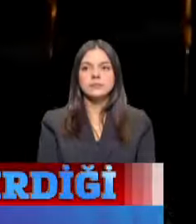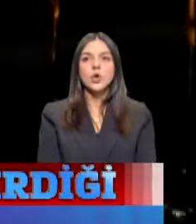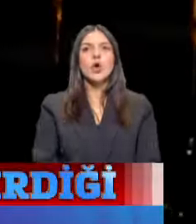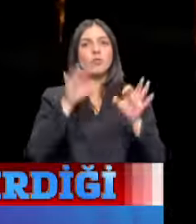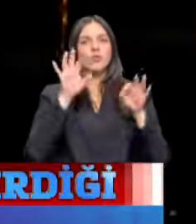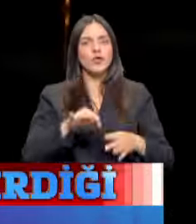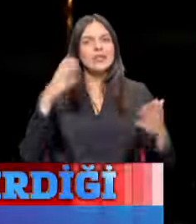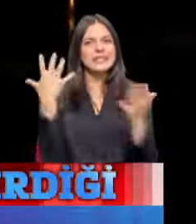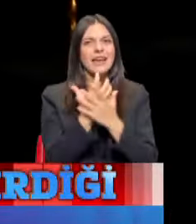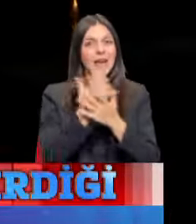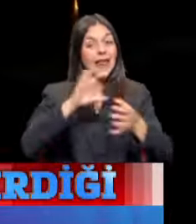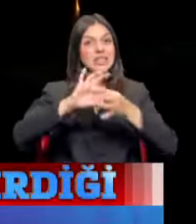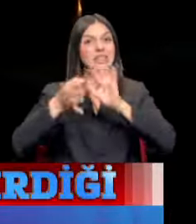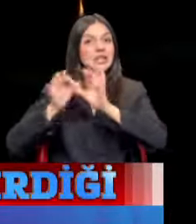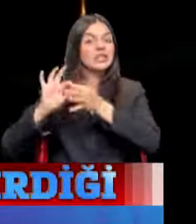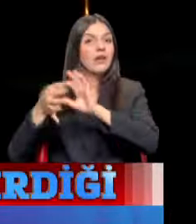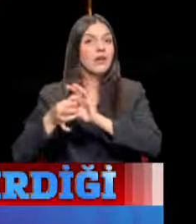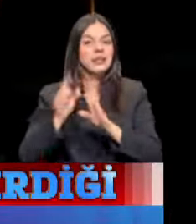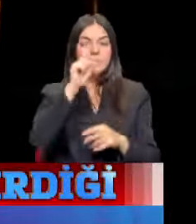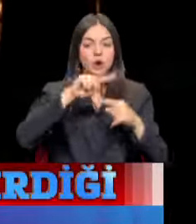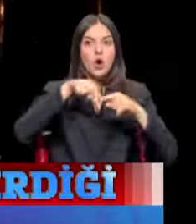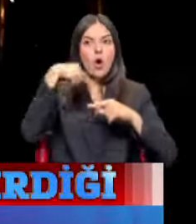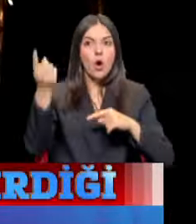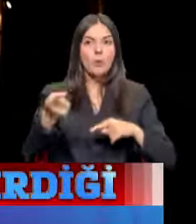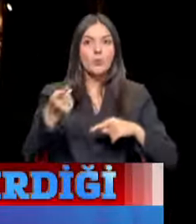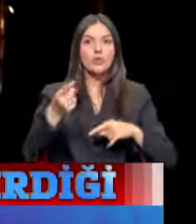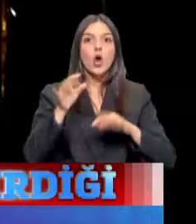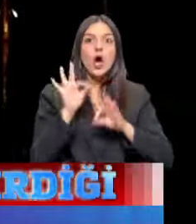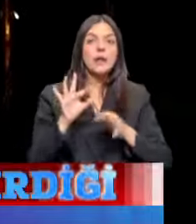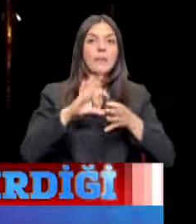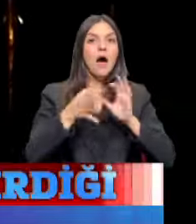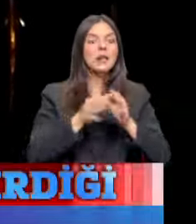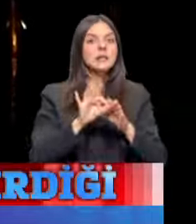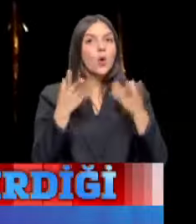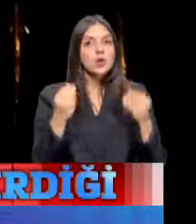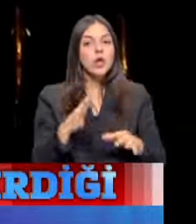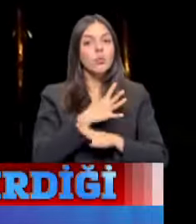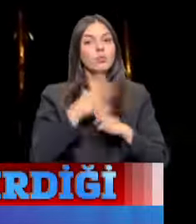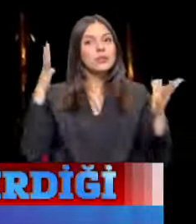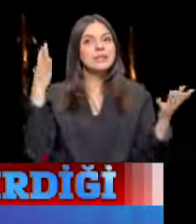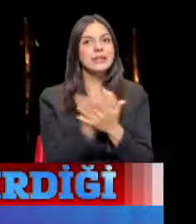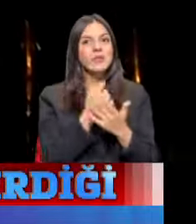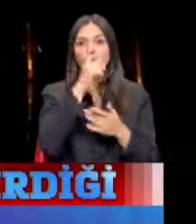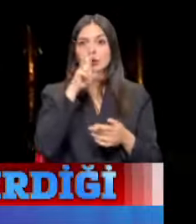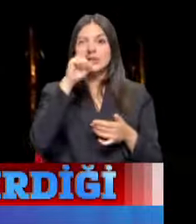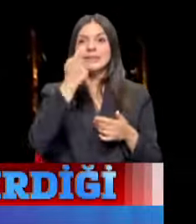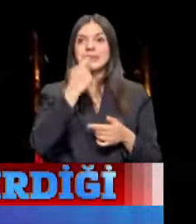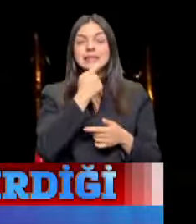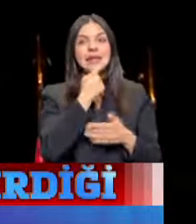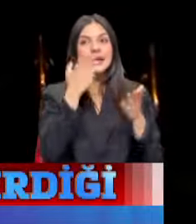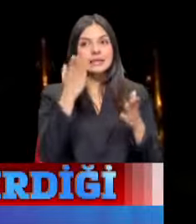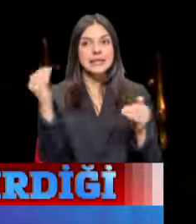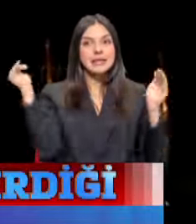Bugün de zaferler zincirinin bir diğer zümrüt halkası olan Büyük Zafer'in 102.